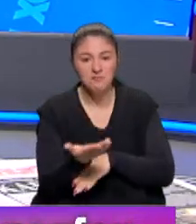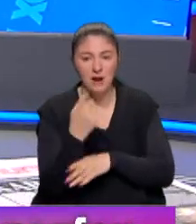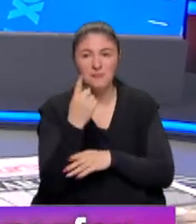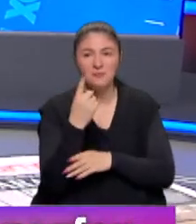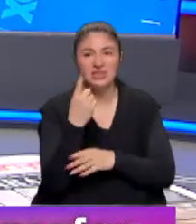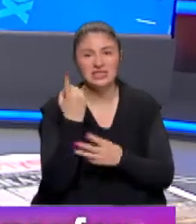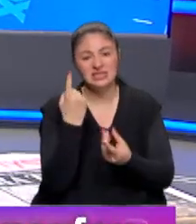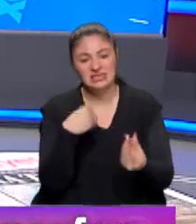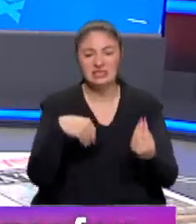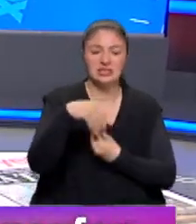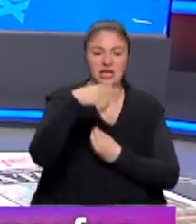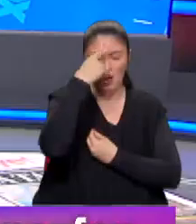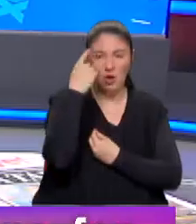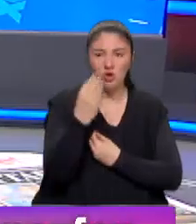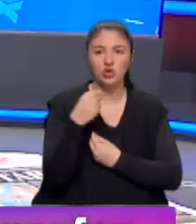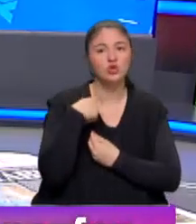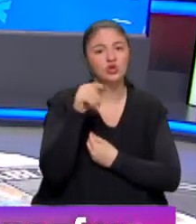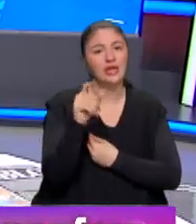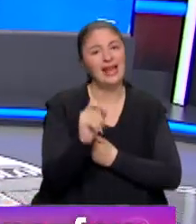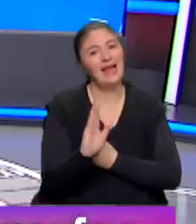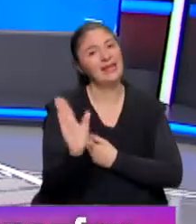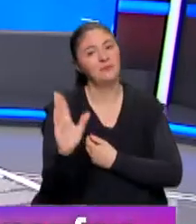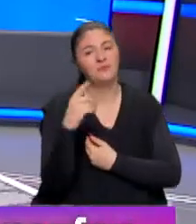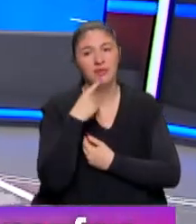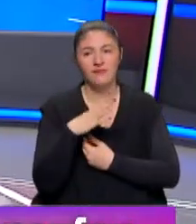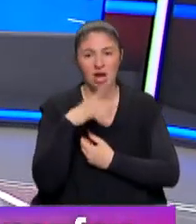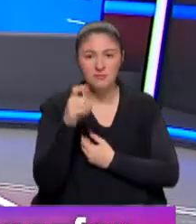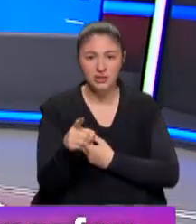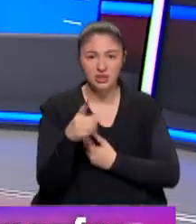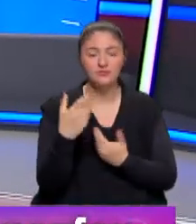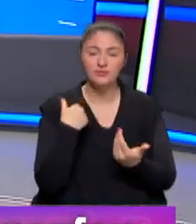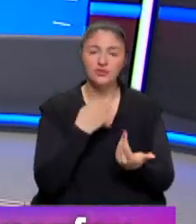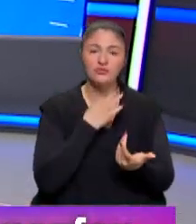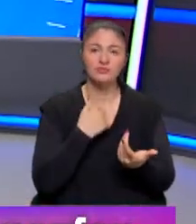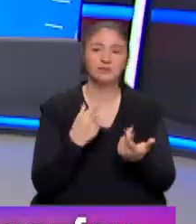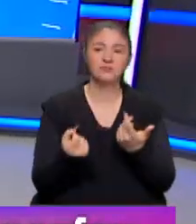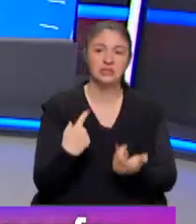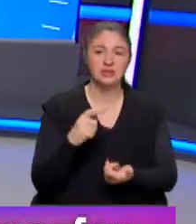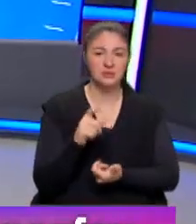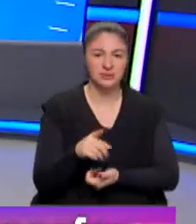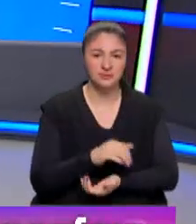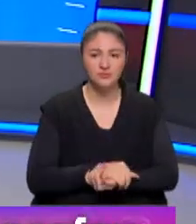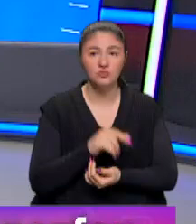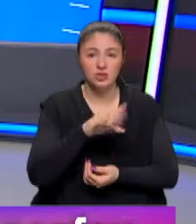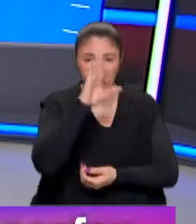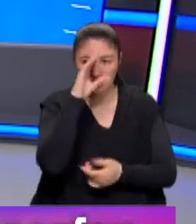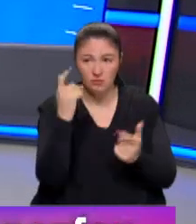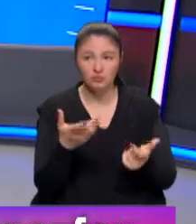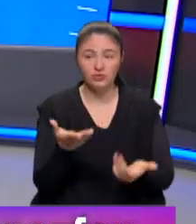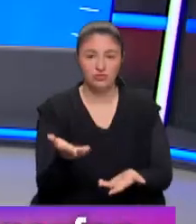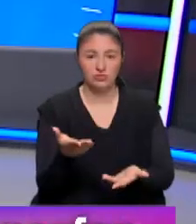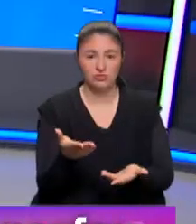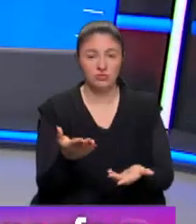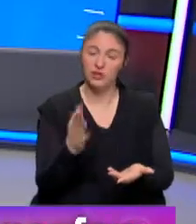bir becaiş imkanı olursa şuraya şu ile giderim diyenler var mıdır? Lütfen bize yazıp göndersinler. Burası İstanbul